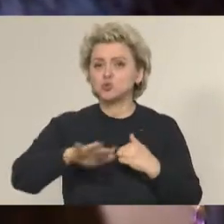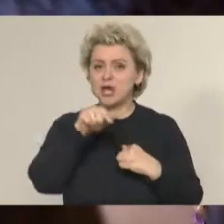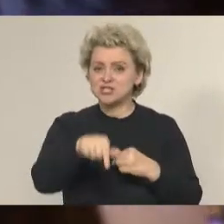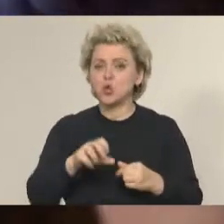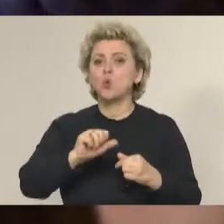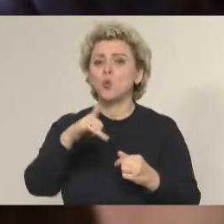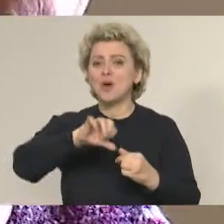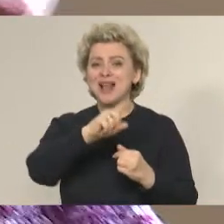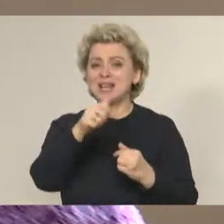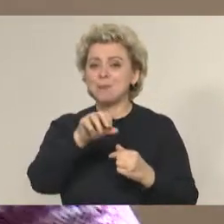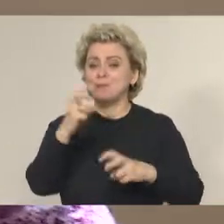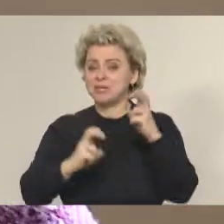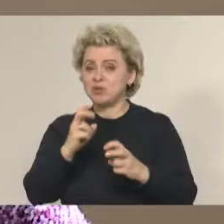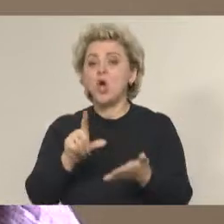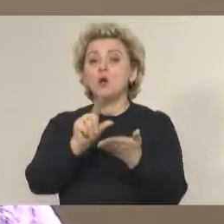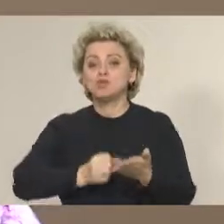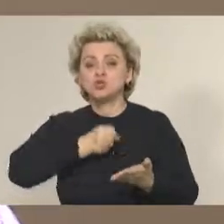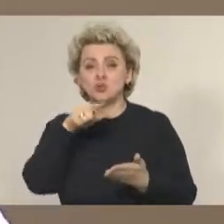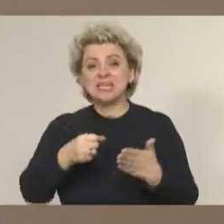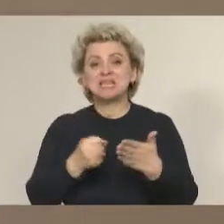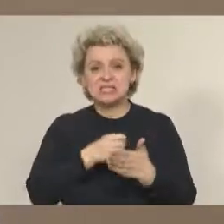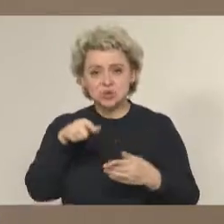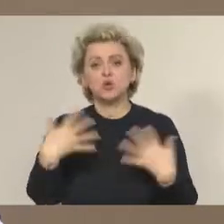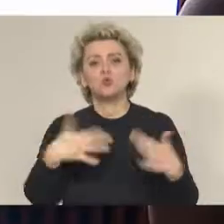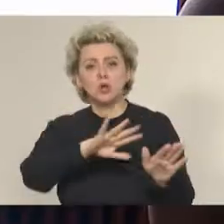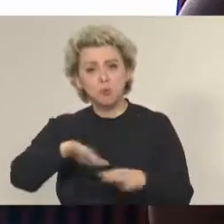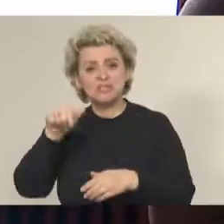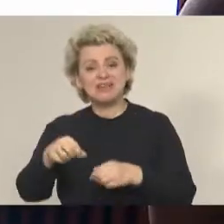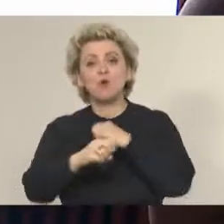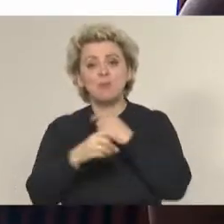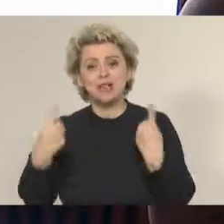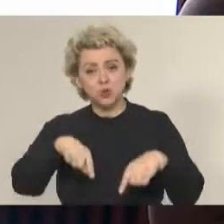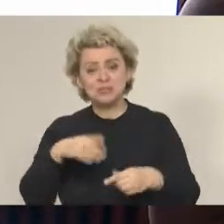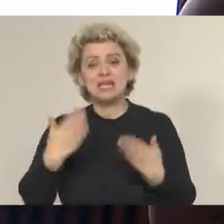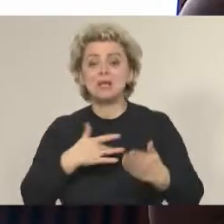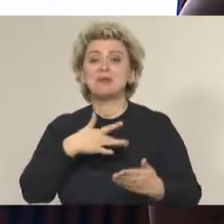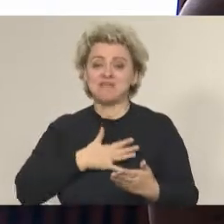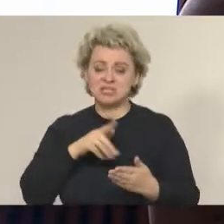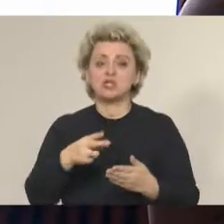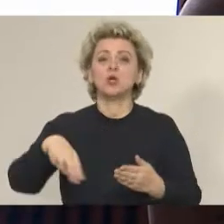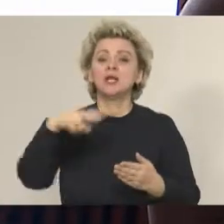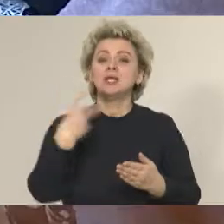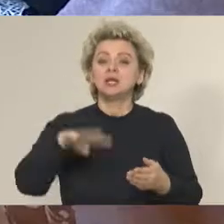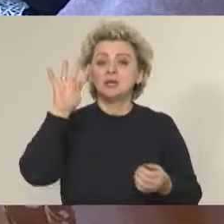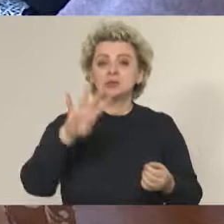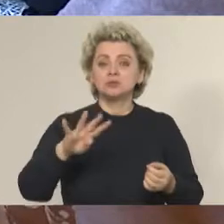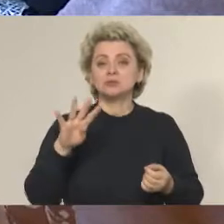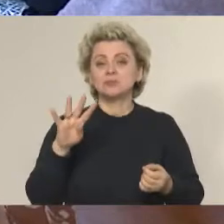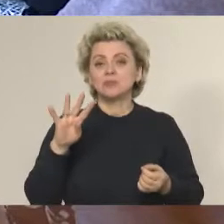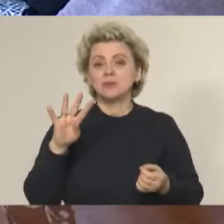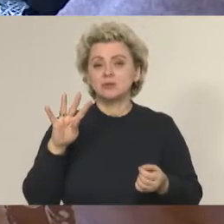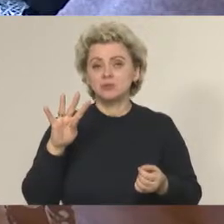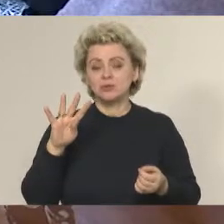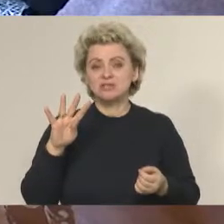государственном угольном предприятии, а пенсионного возраста достигли уже после его банкротства или приватизации. Анна Туполева, Анастасия Кованцева,